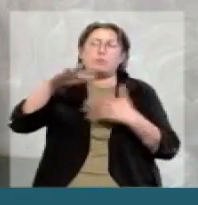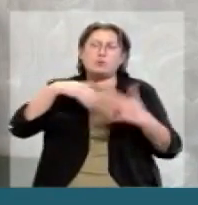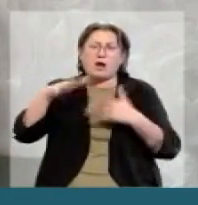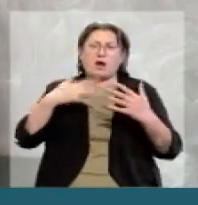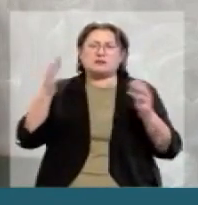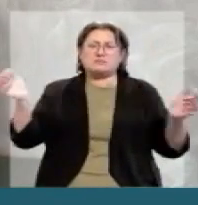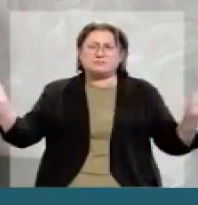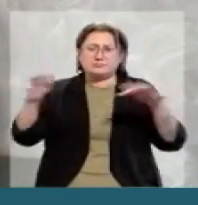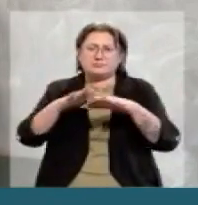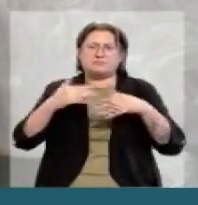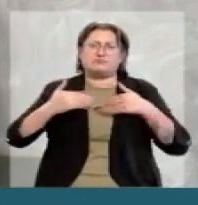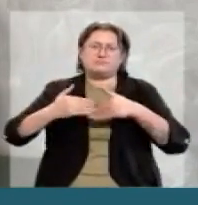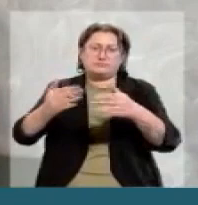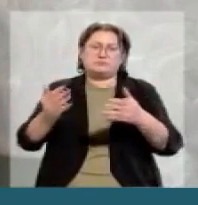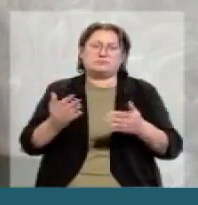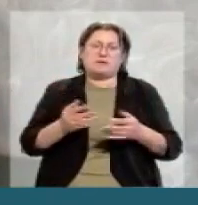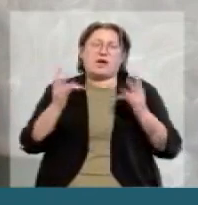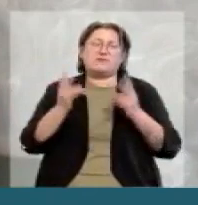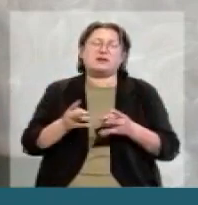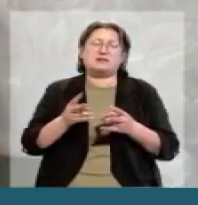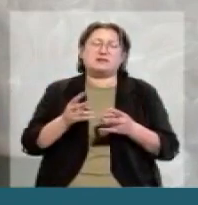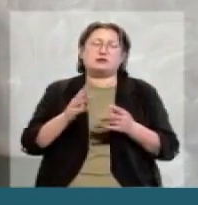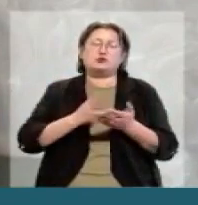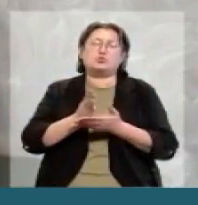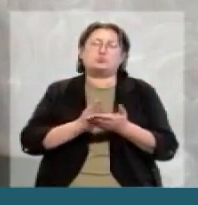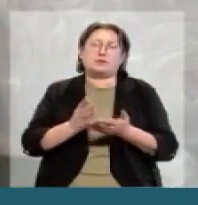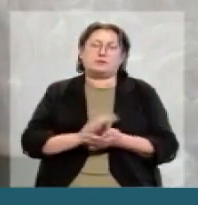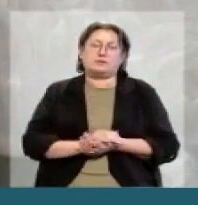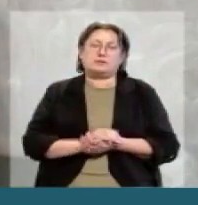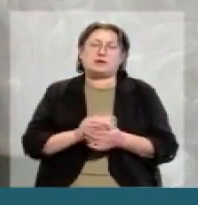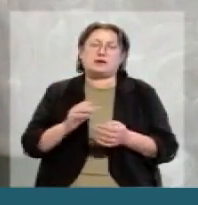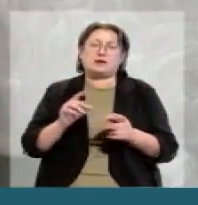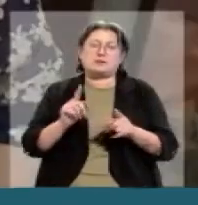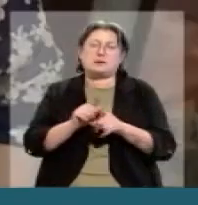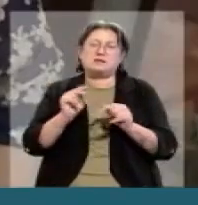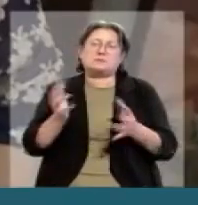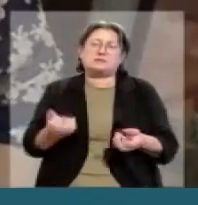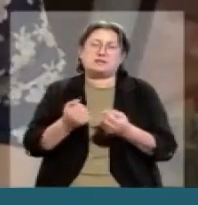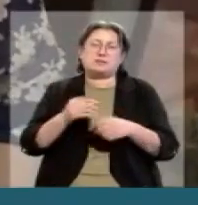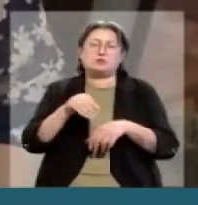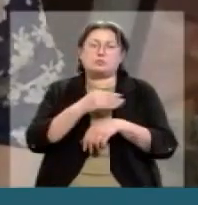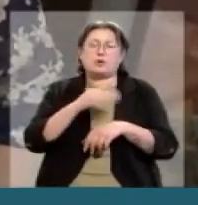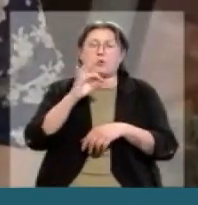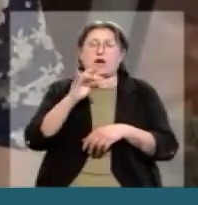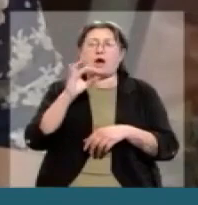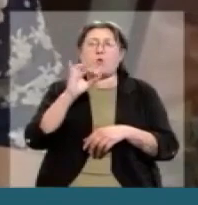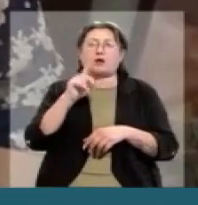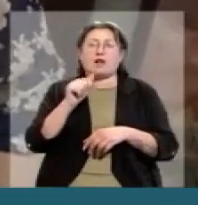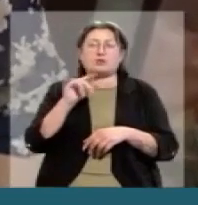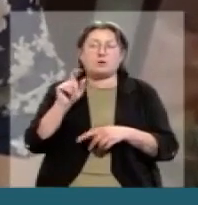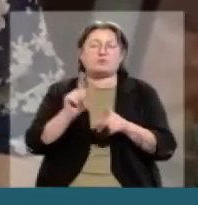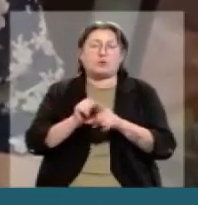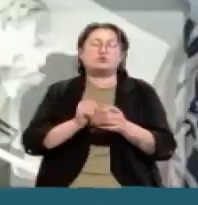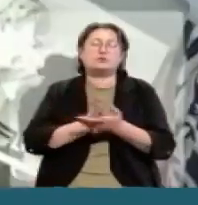занесло. Ну, как аварийная служба получается, спасатель. Супруга Ольга Анатольевна